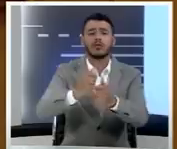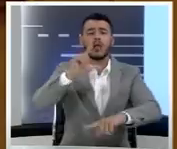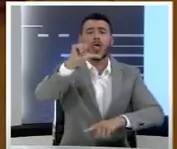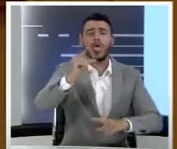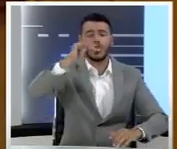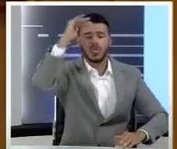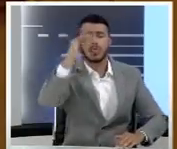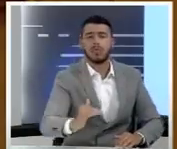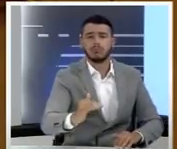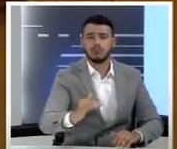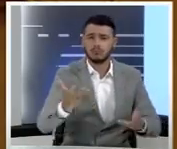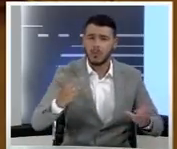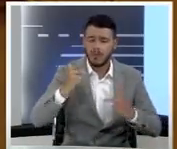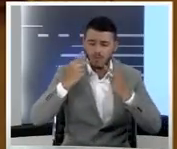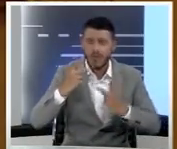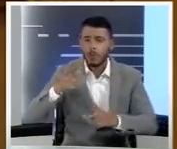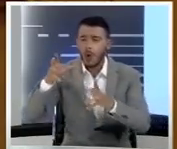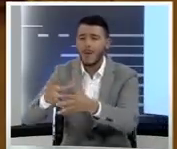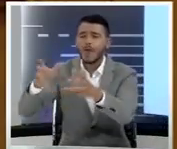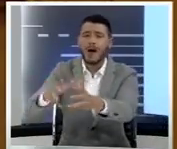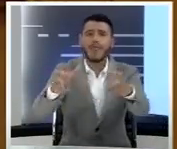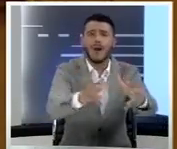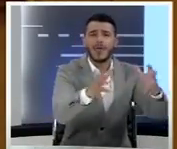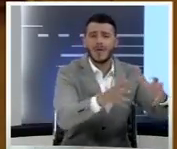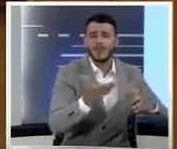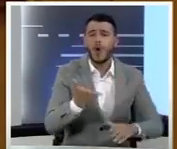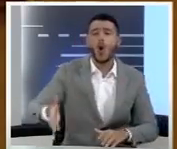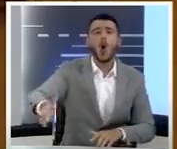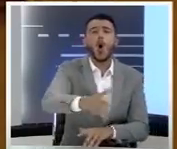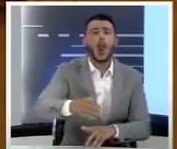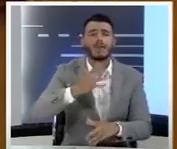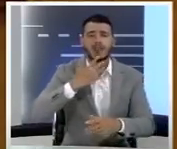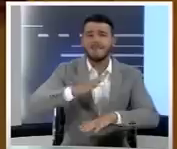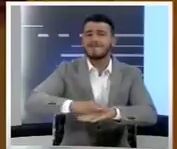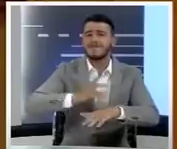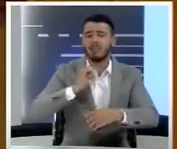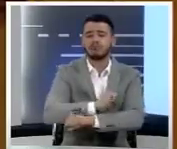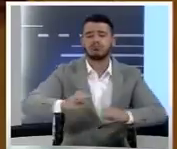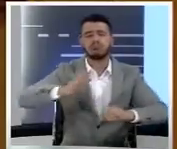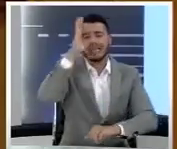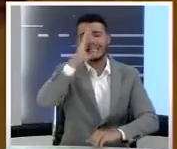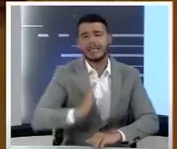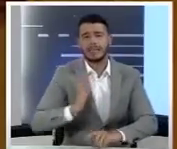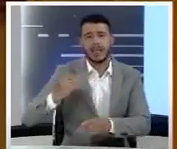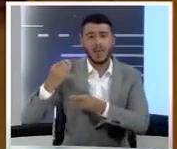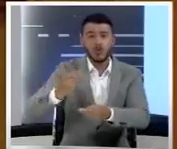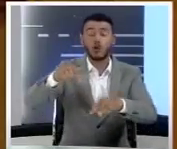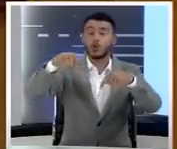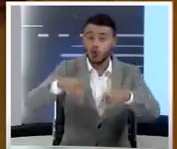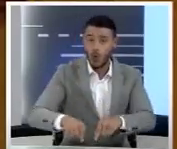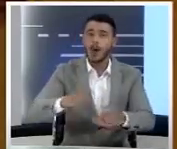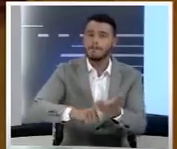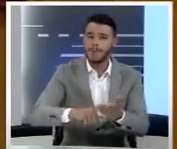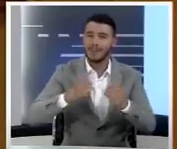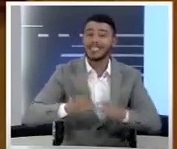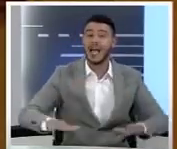προβλήματα υπό τον τίτλο «Κληρονομιά της κρίσης, κληρονομιά του παρελθόντος», τα οποία τώρα θα πρέπει